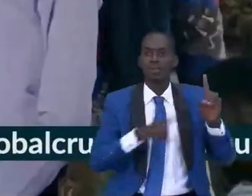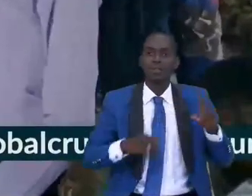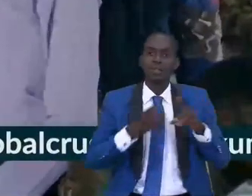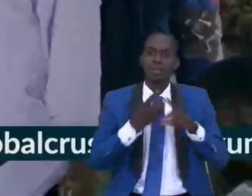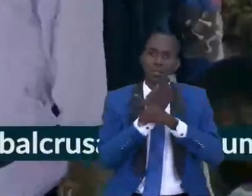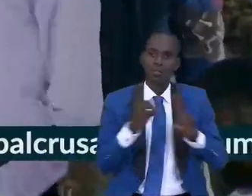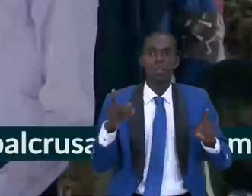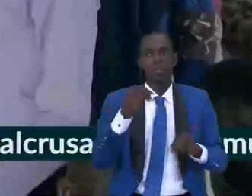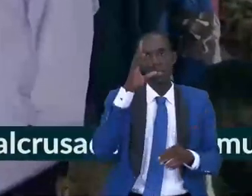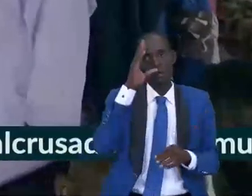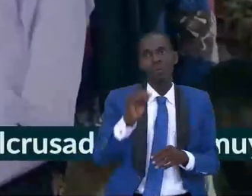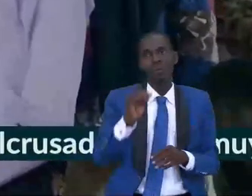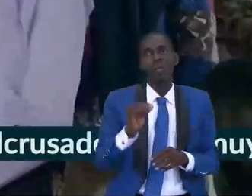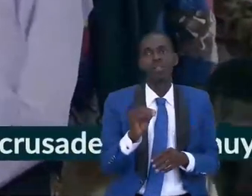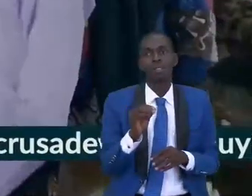lisible.